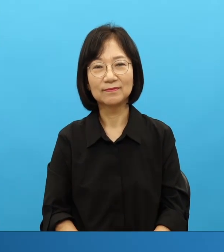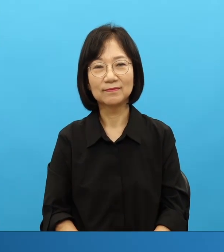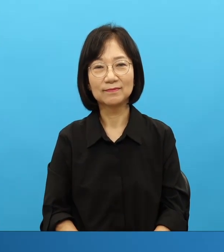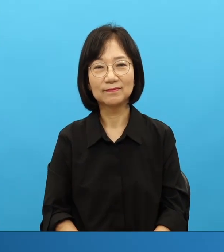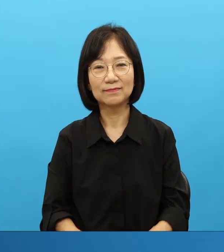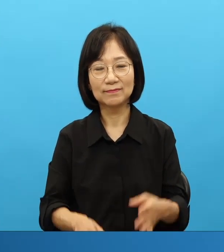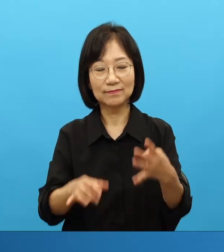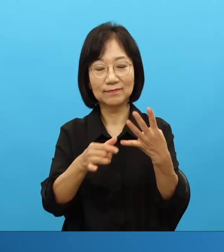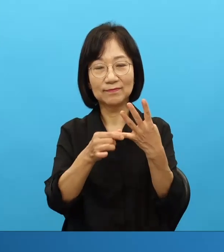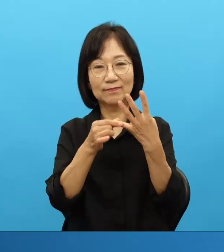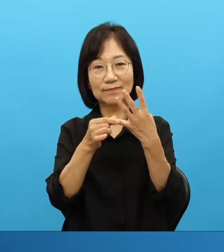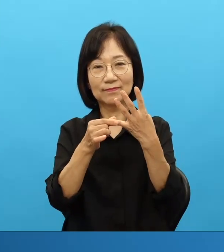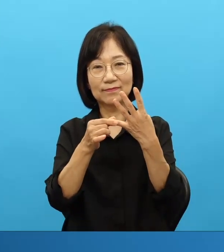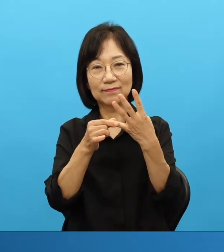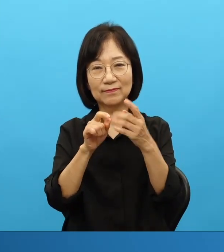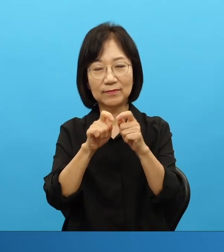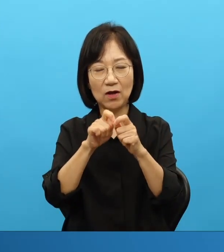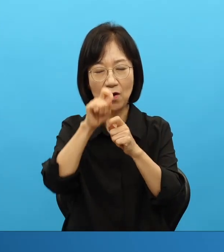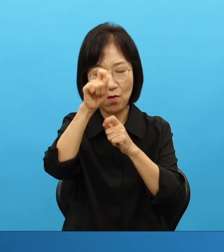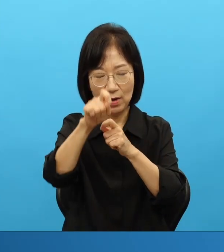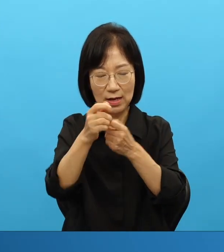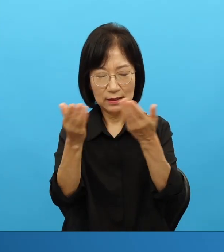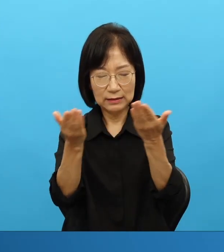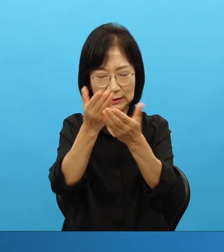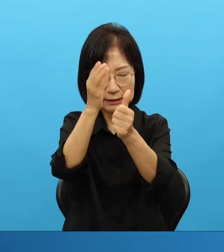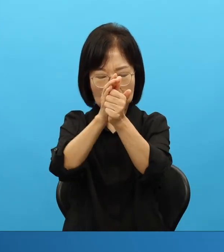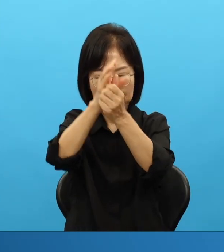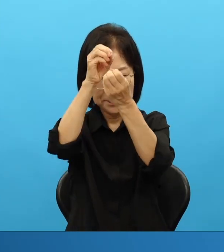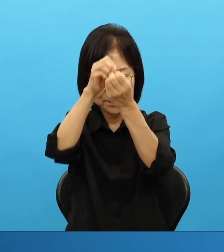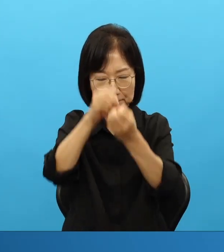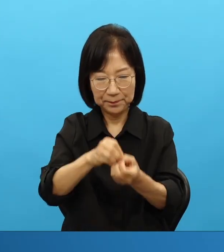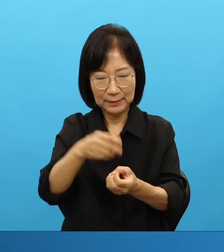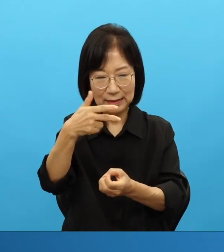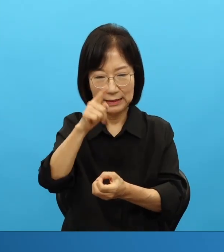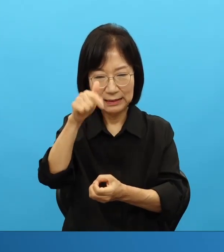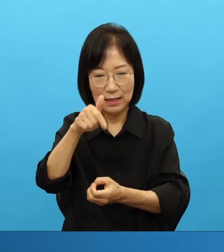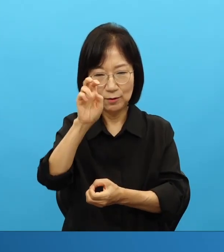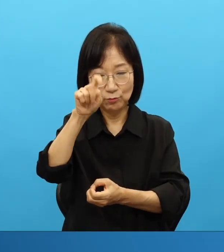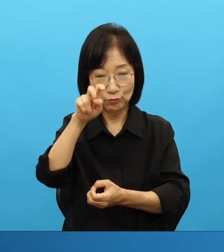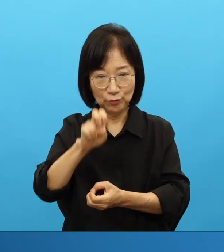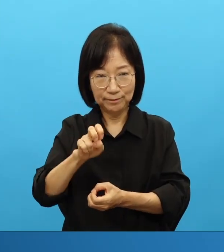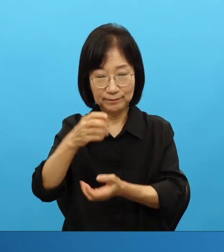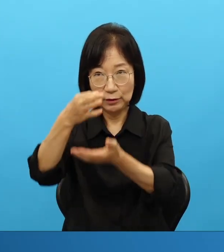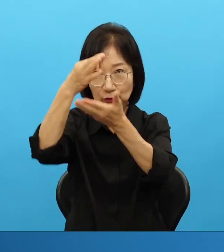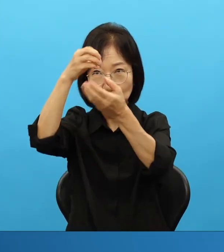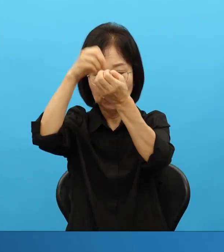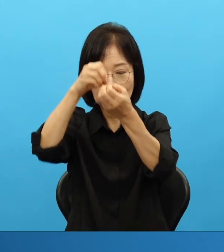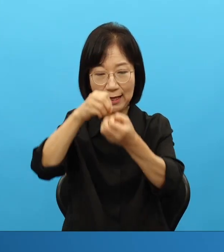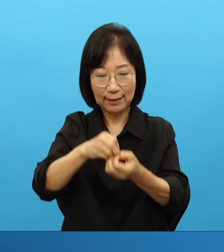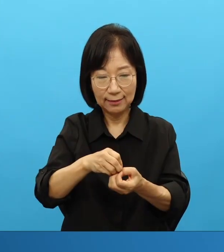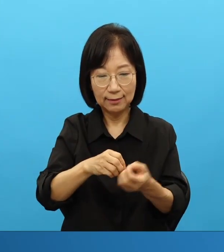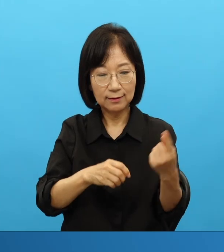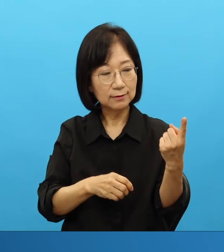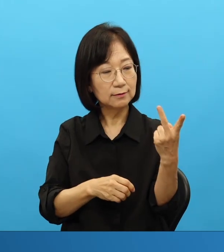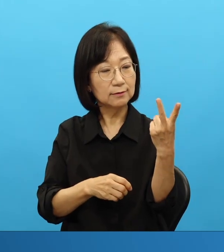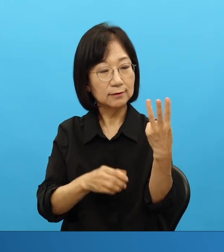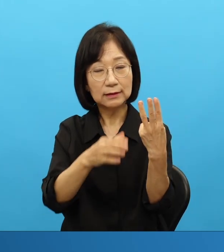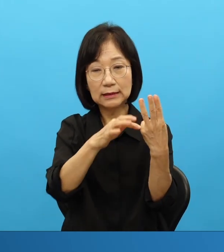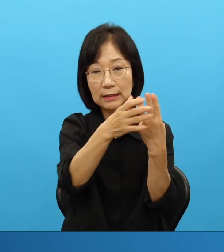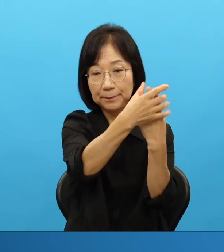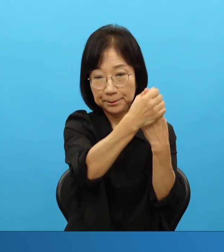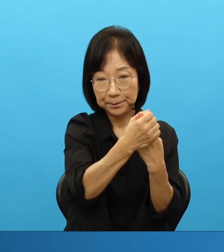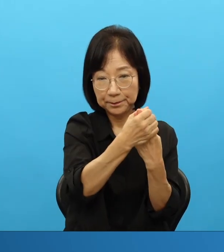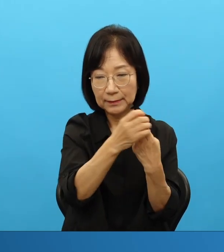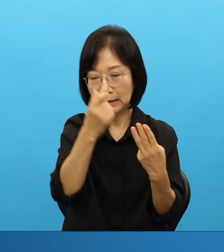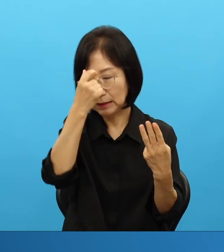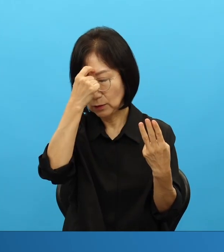네 번째 강의입니다. 영원한 기업, 영원한 작품, 영원한 유산을 이제 기도 속에서 실행하는